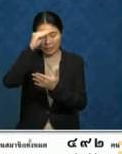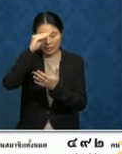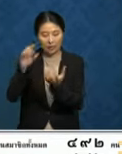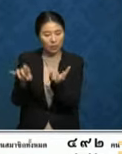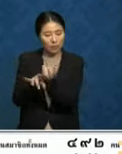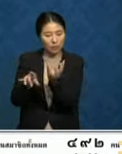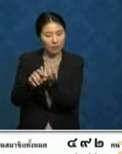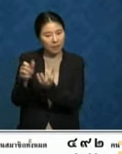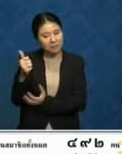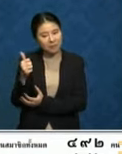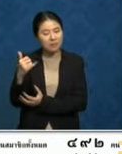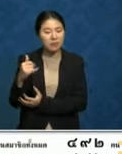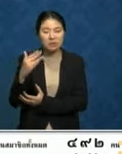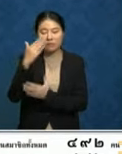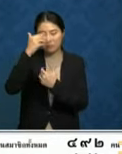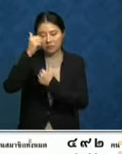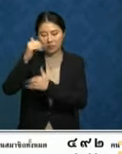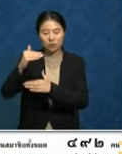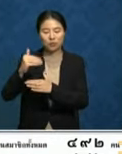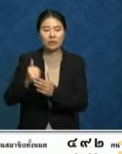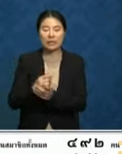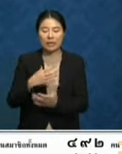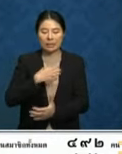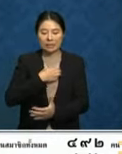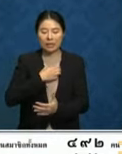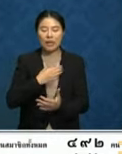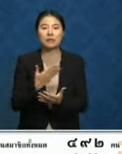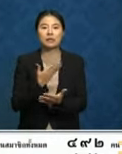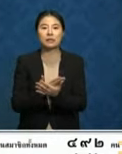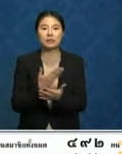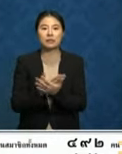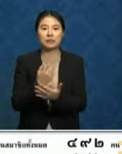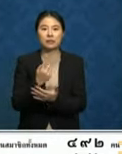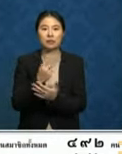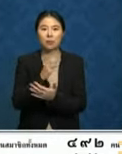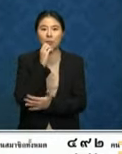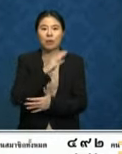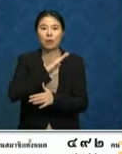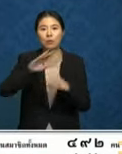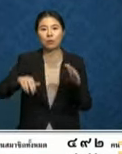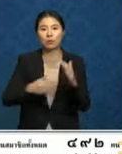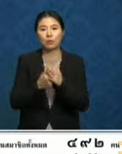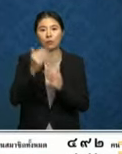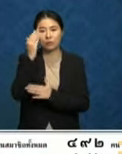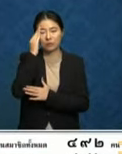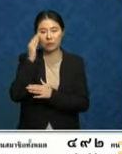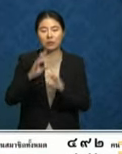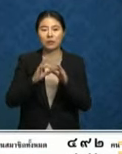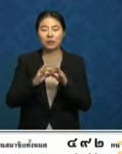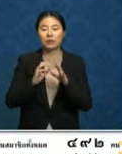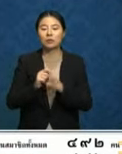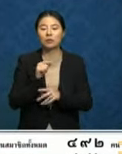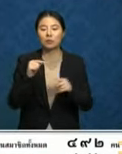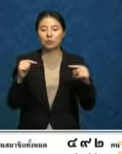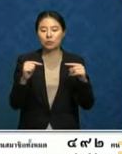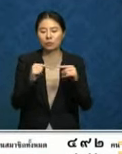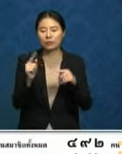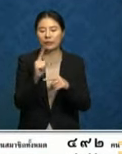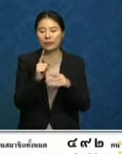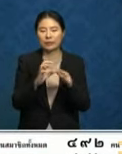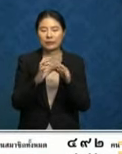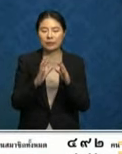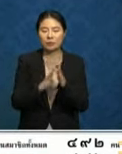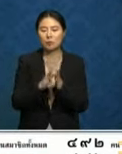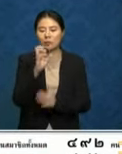กราบเรียนให้ท่านประธานสภาเพื่อนสมาชิกและผู้ฟังทางบ้านได้ทราบในส่วนของข้อสังเกตเมื่อมีความ